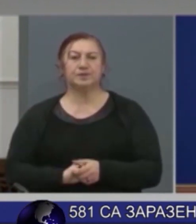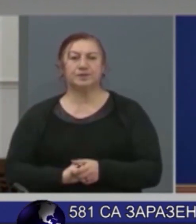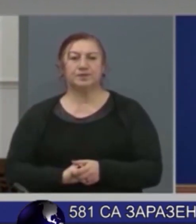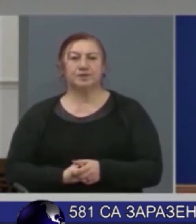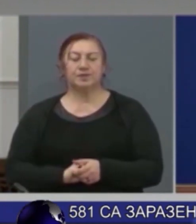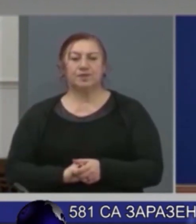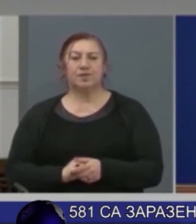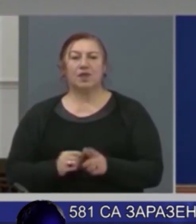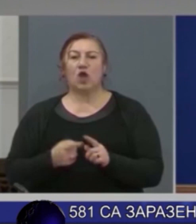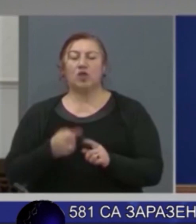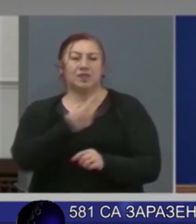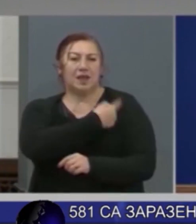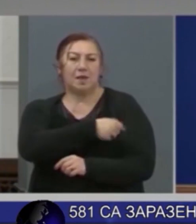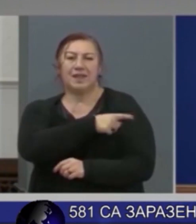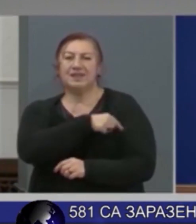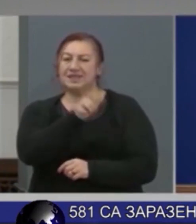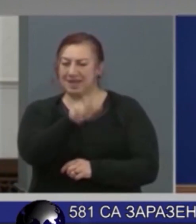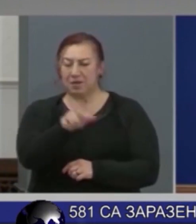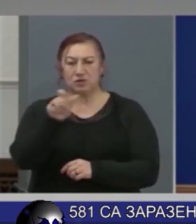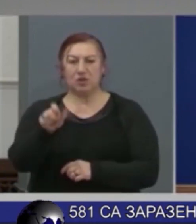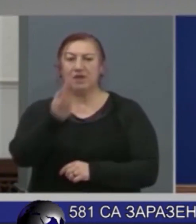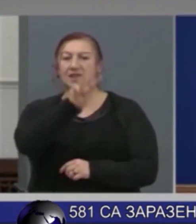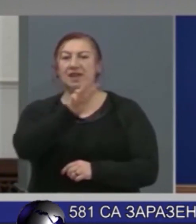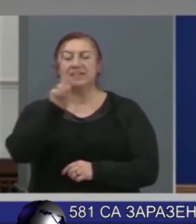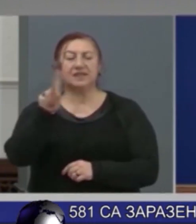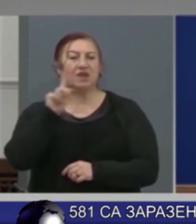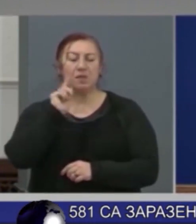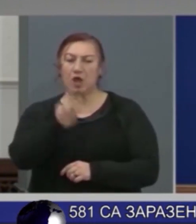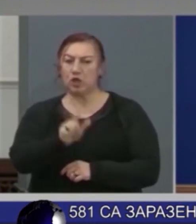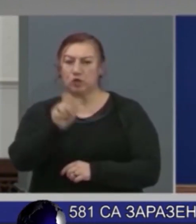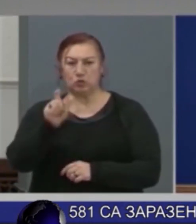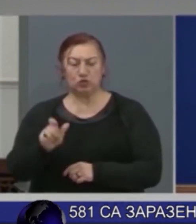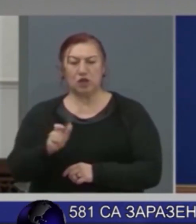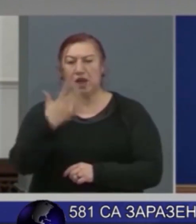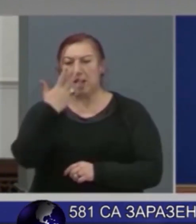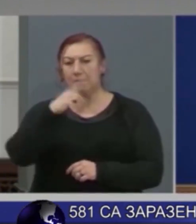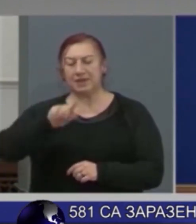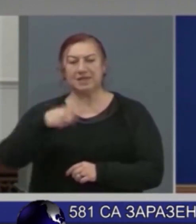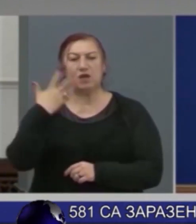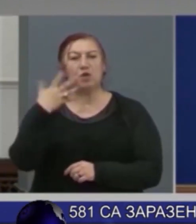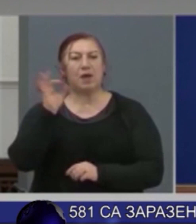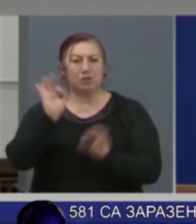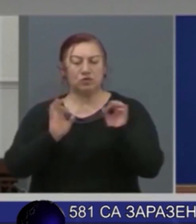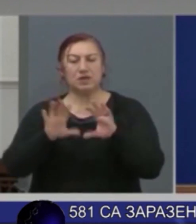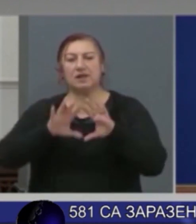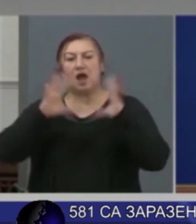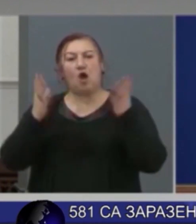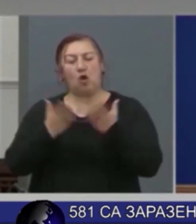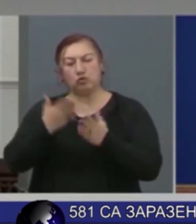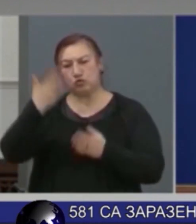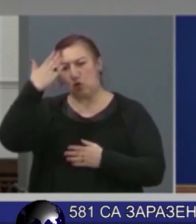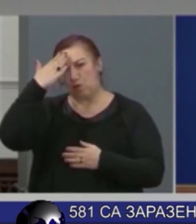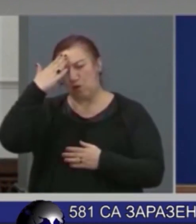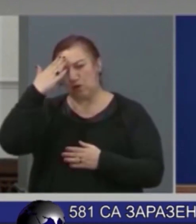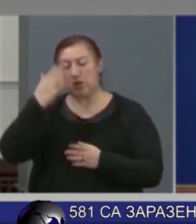От медицински персонал 32 души са вече 5,5% общо от заболелите, но в случай